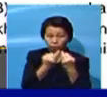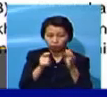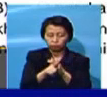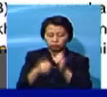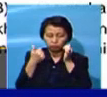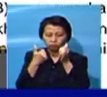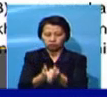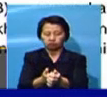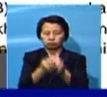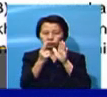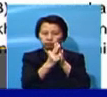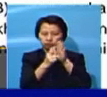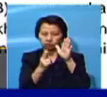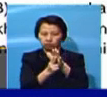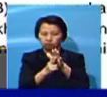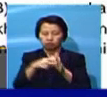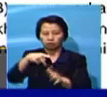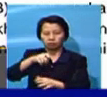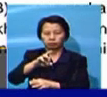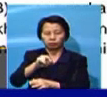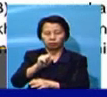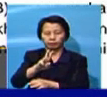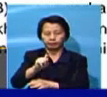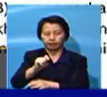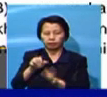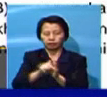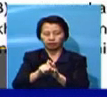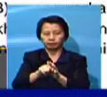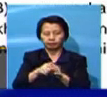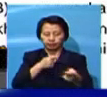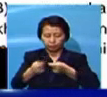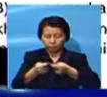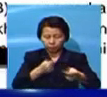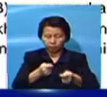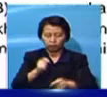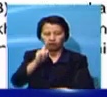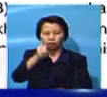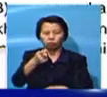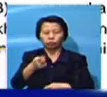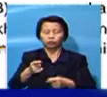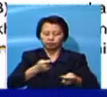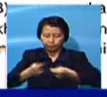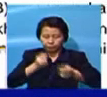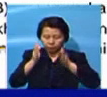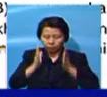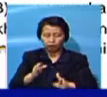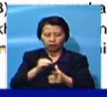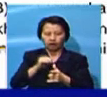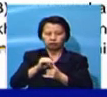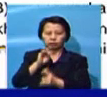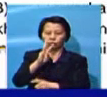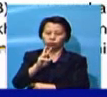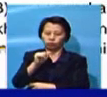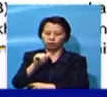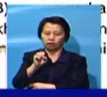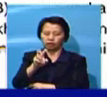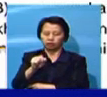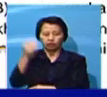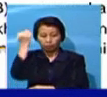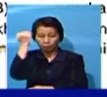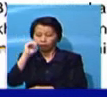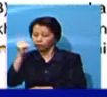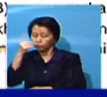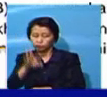tertakluk kepada undang-undang probet dan pentadbiran ini bermakna hanya pentadbir atau Wasi yang dilantik oleh Mahkamah